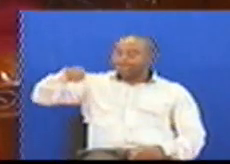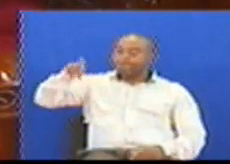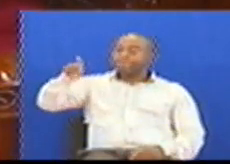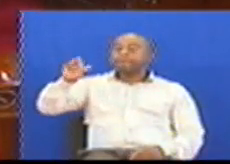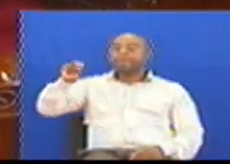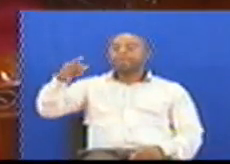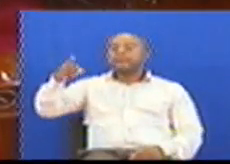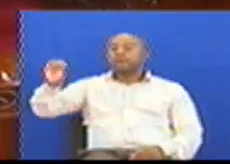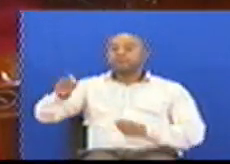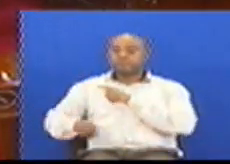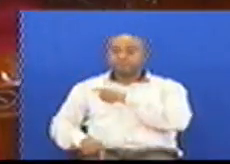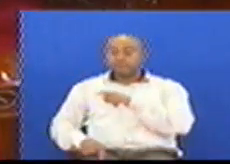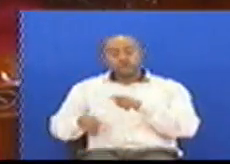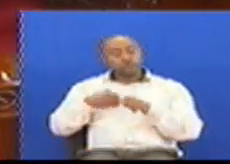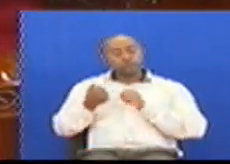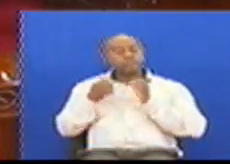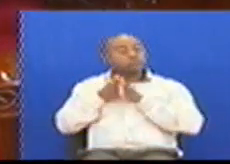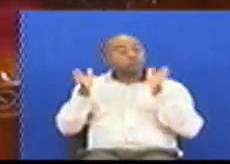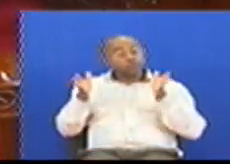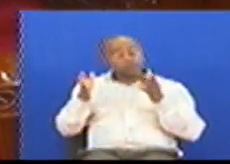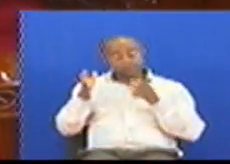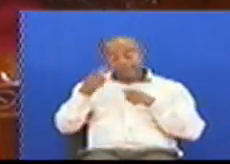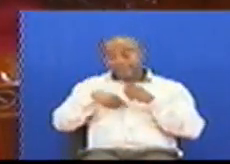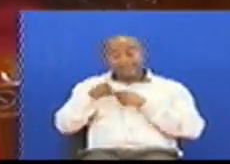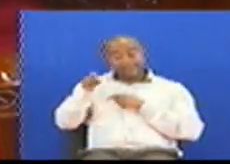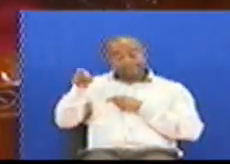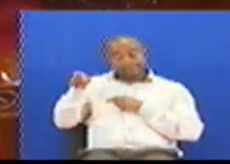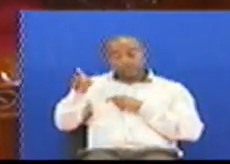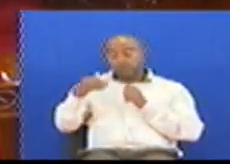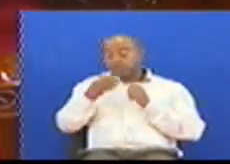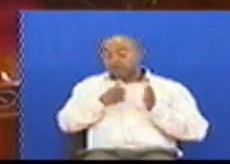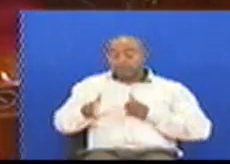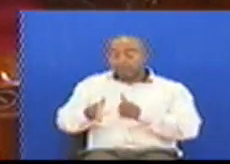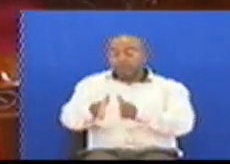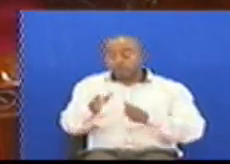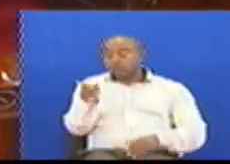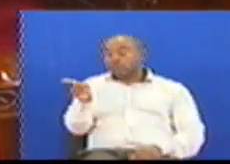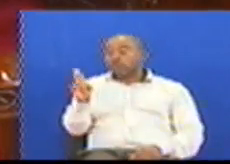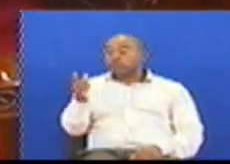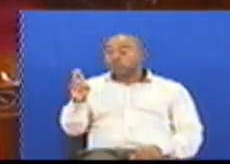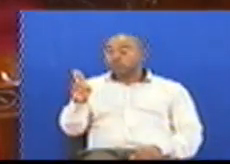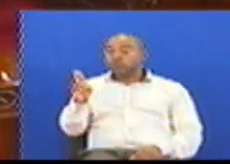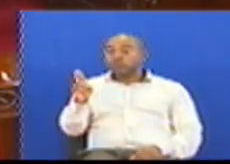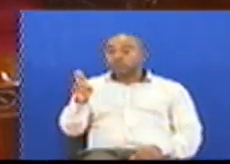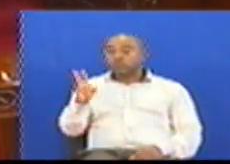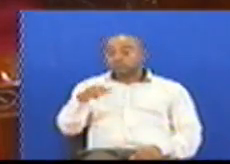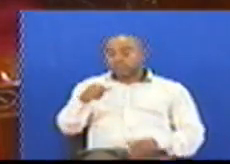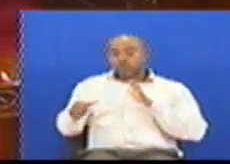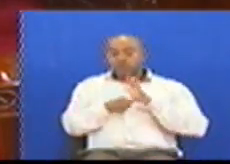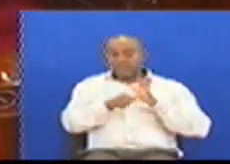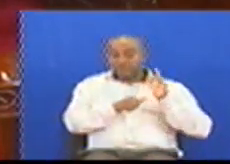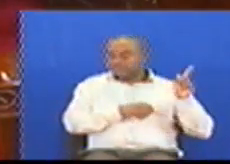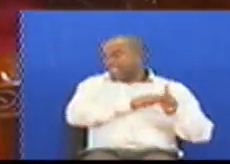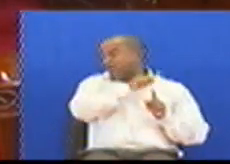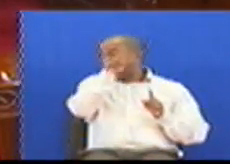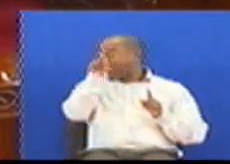katika ile kata ya Mpendo kwa sababu ule mto bubu, kuanzia mwezi wa 11 wanafunzi wanaotoka vijiji vya Hamia hawaendi shuleni